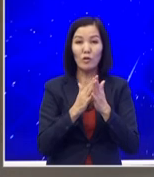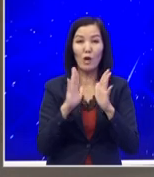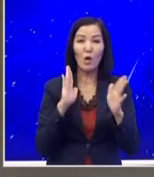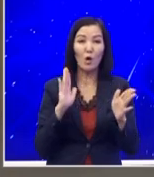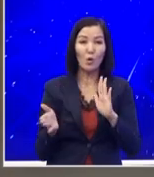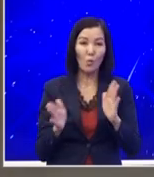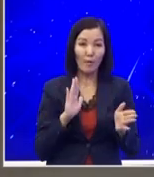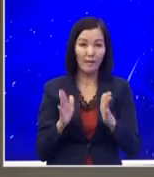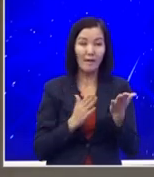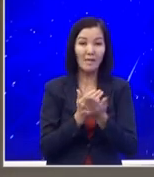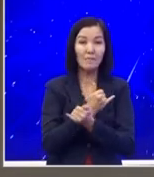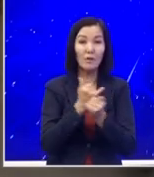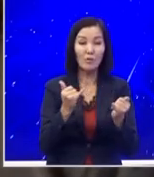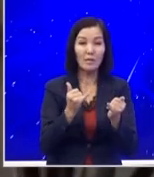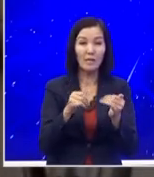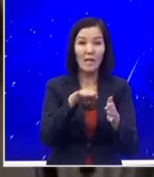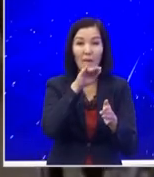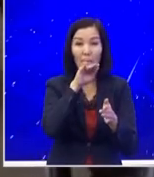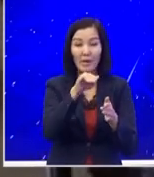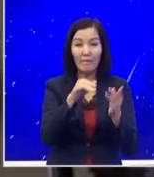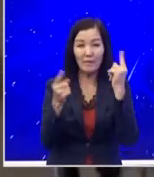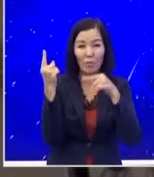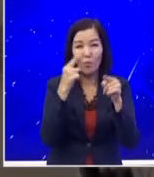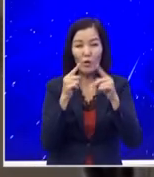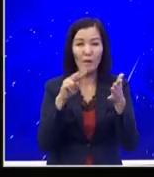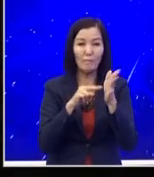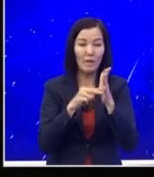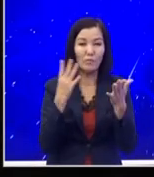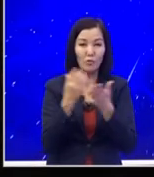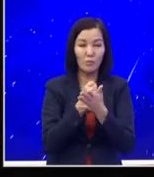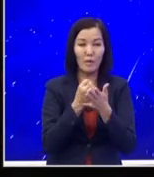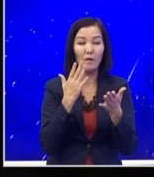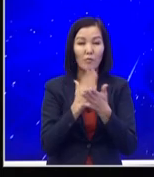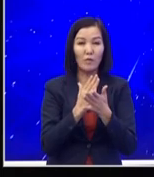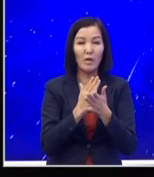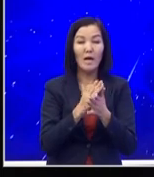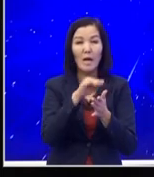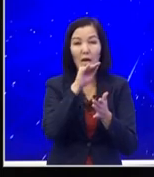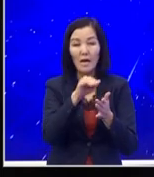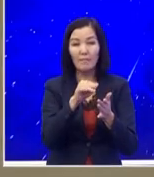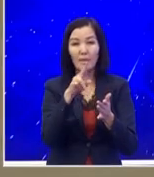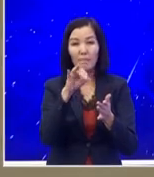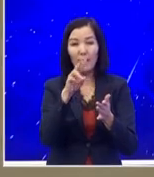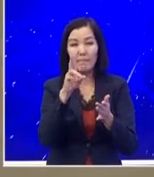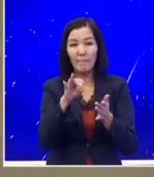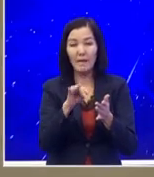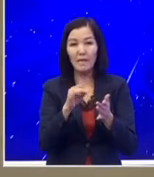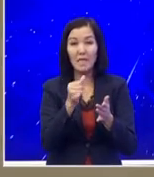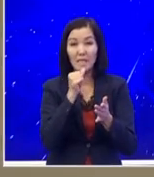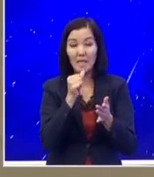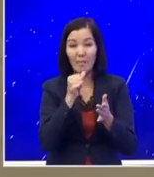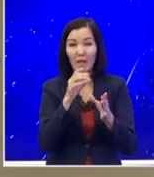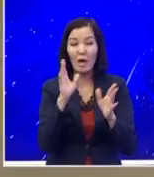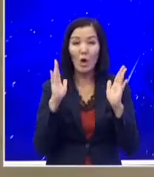болды. Англия ғалымдары арнайы құрылғыларды жасап шығаруды жоспарлап отыр. Бүгінде ғалымдар Пеппер атты сынамалы робот жасап